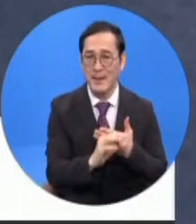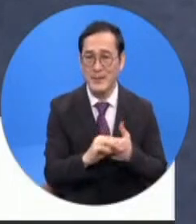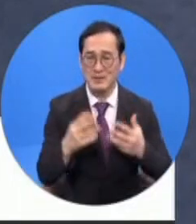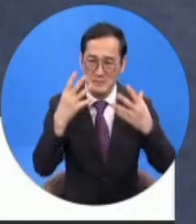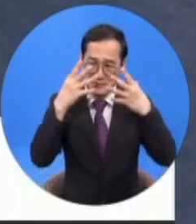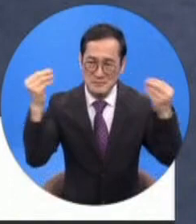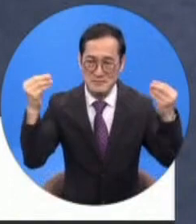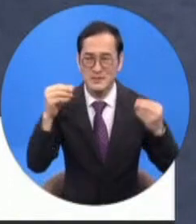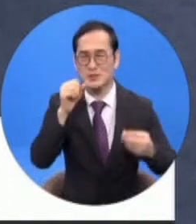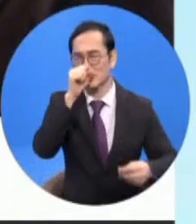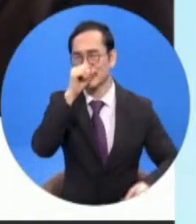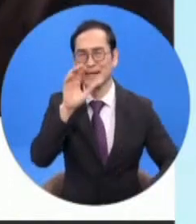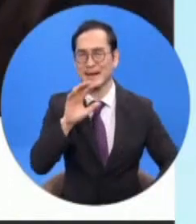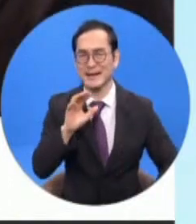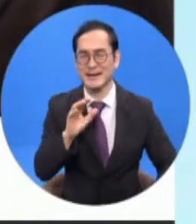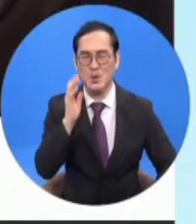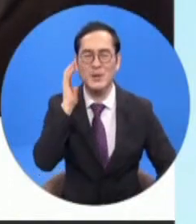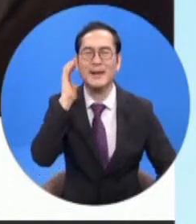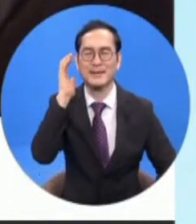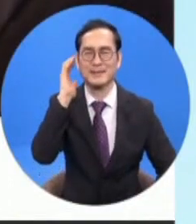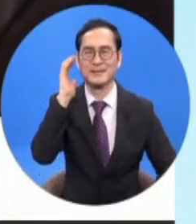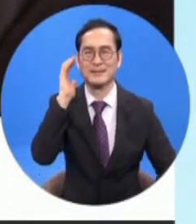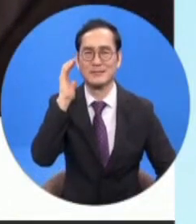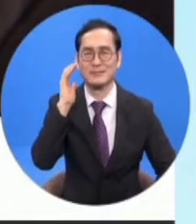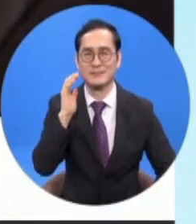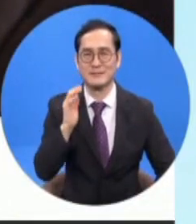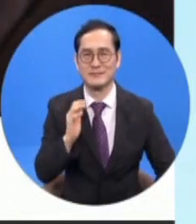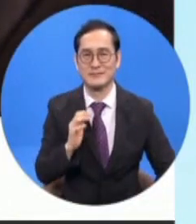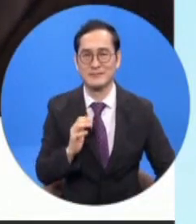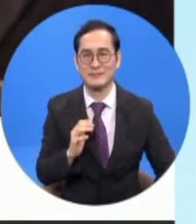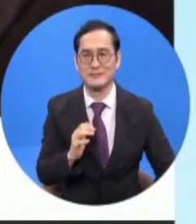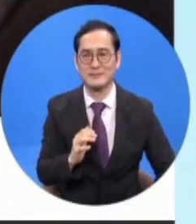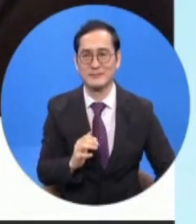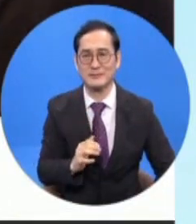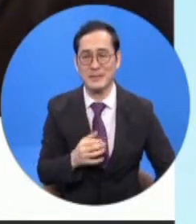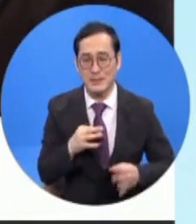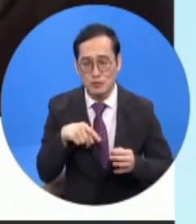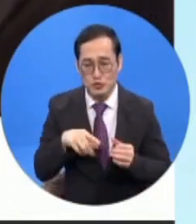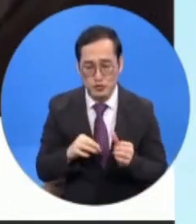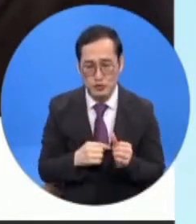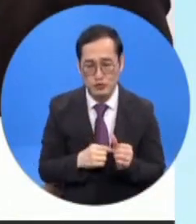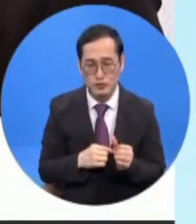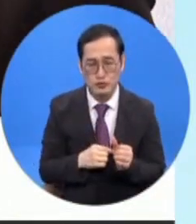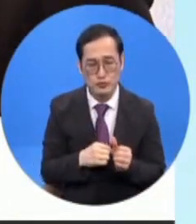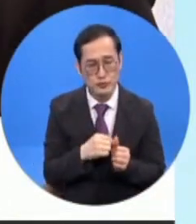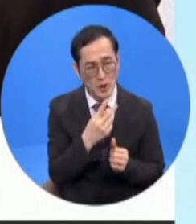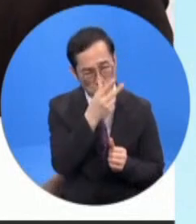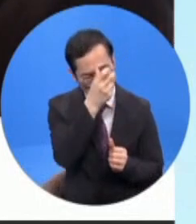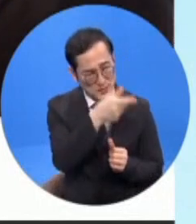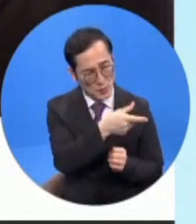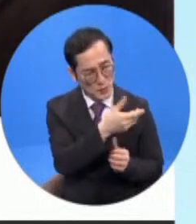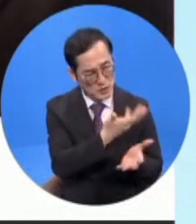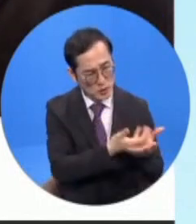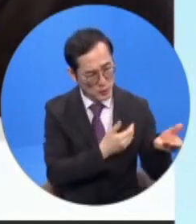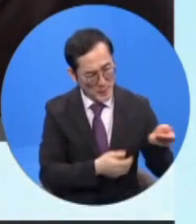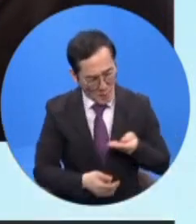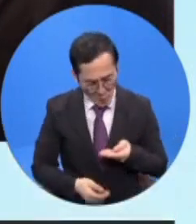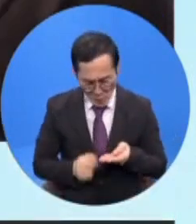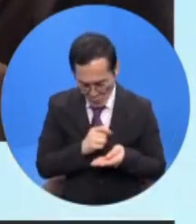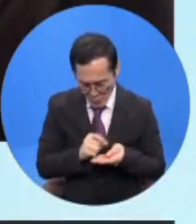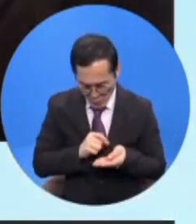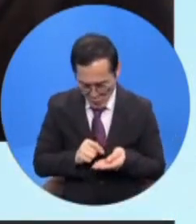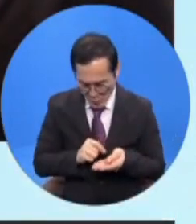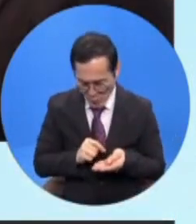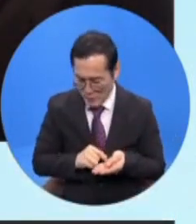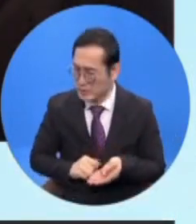보이고 4 어 그리고 또 어쨌건 지금 기분 건 입장에서는 검찰로부터 뭔갈 받은걸로 좀 추정이 되는 상황인데 4 나중에 논란도 될 수